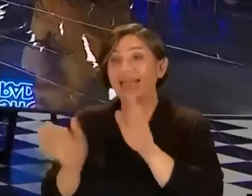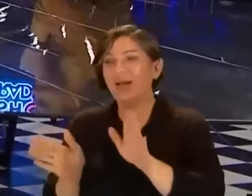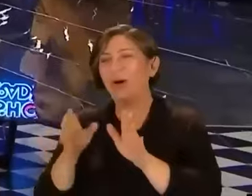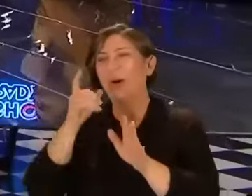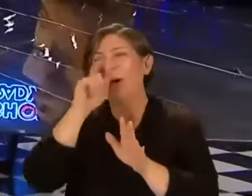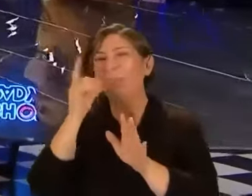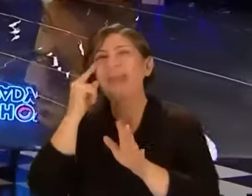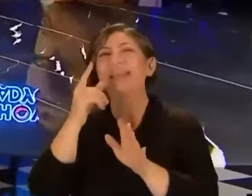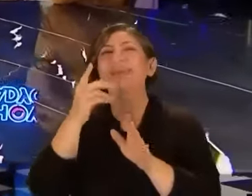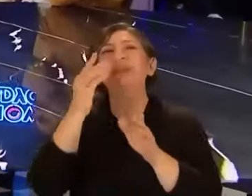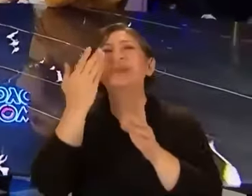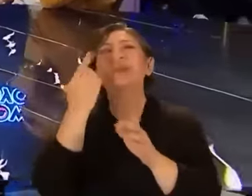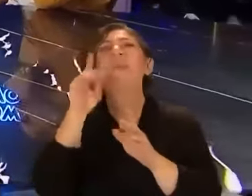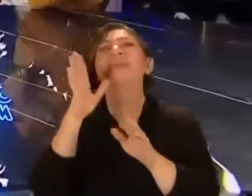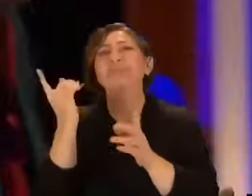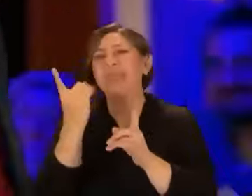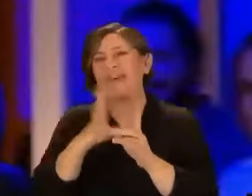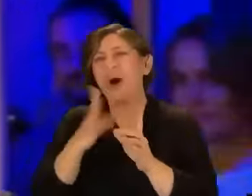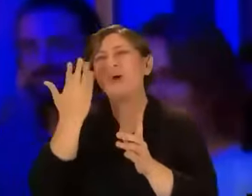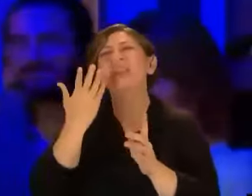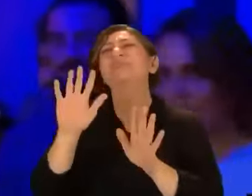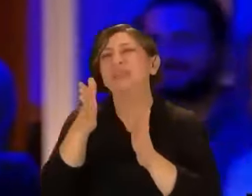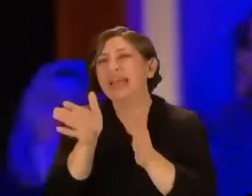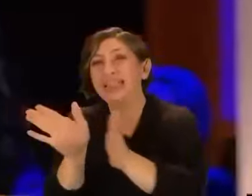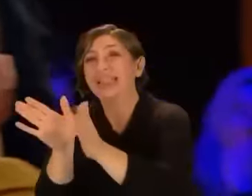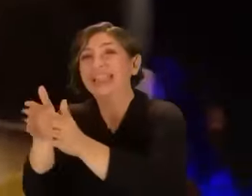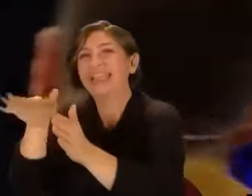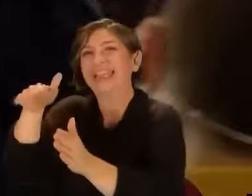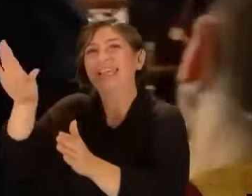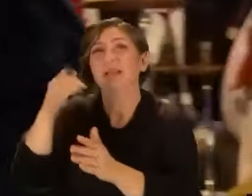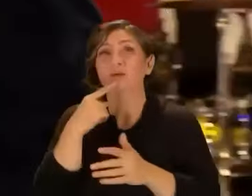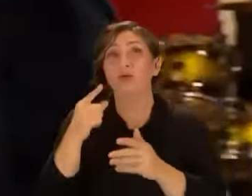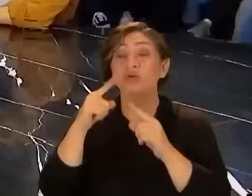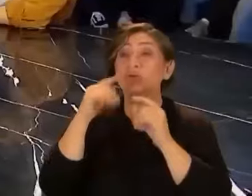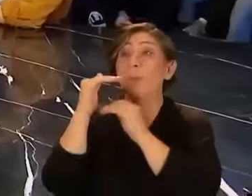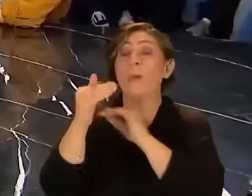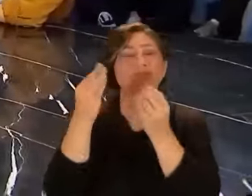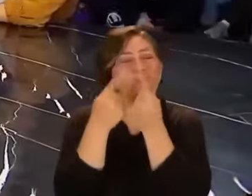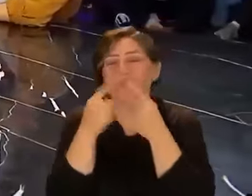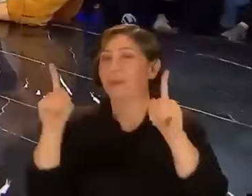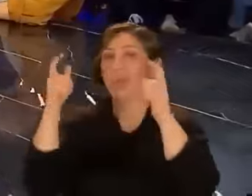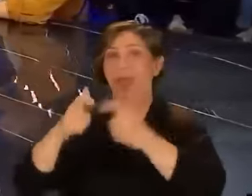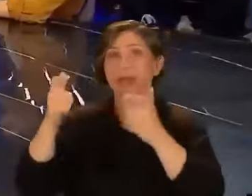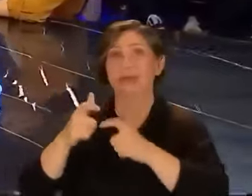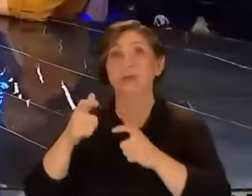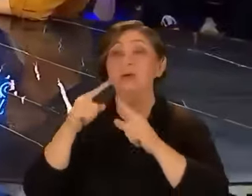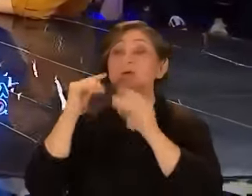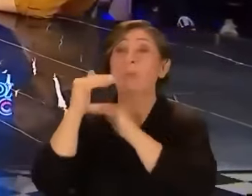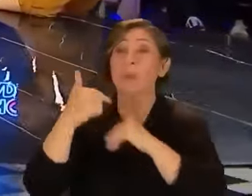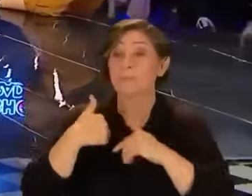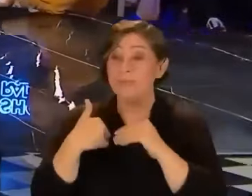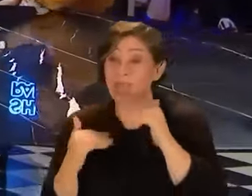dehliyorlar. Okan Bey sizin görmekten hoşlanmayacağınız şeyler olacak falan filan evet. diye dehliyorlar beni. Aynen. Toplum bambaşka bir yerde. Evet. Toplum bizi